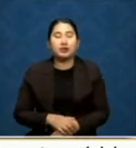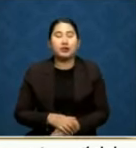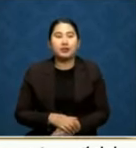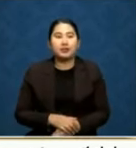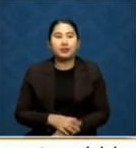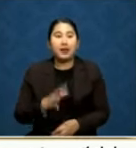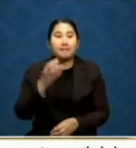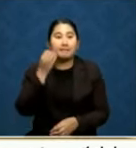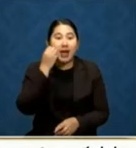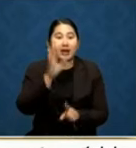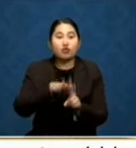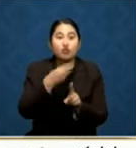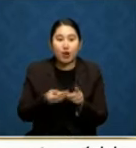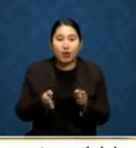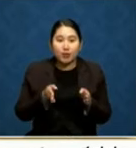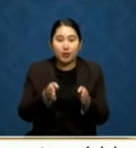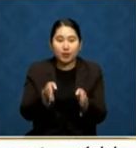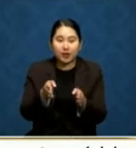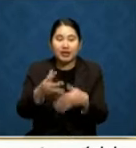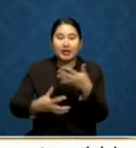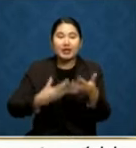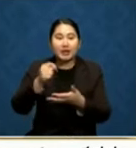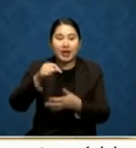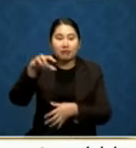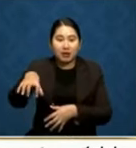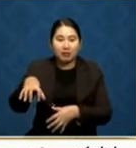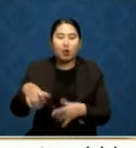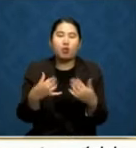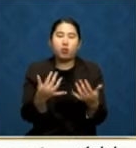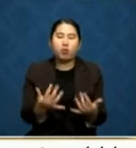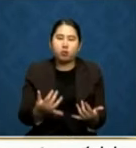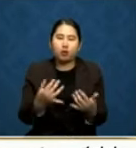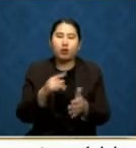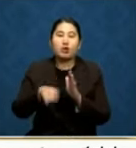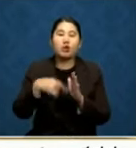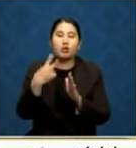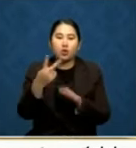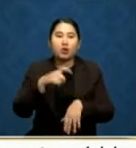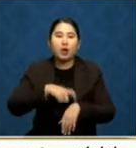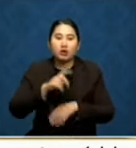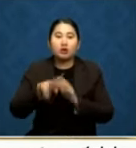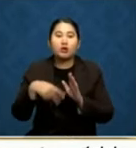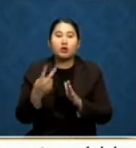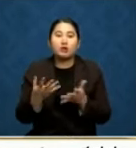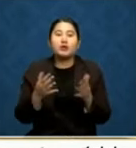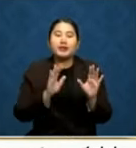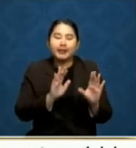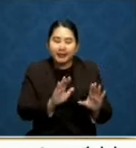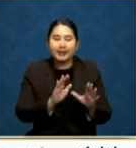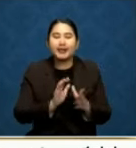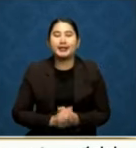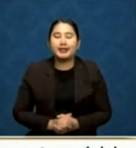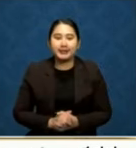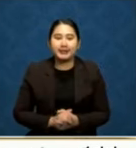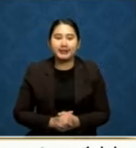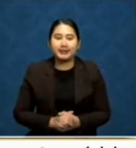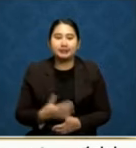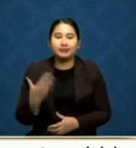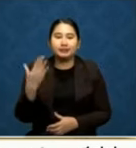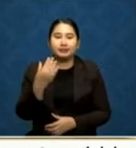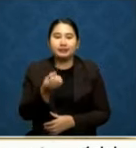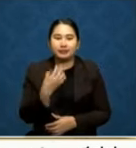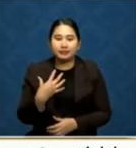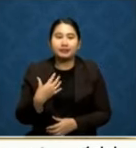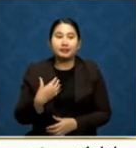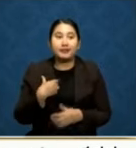จากบานกลวยใ่น้อยกวาจะมาตลาดบามบทองใช้เวลาเกือบ 2 ชั่โมงฝากท่านด้วยนะครับเห็เมื่ี้ท่านบอกไแล้ว